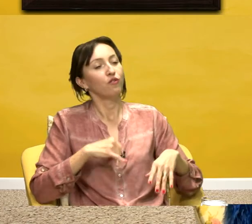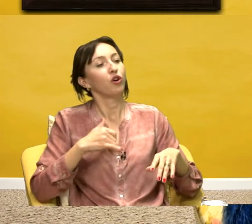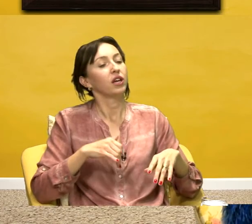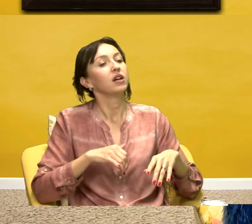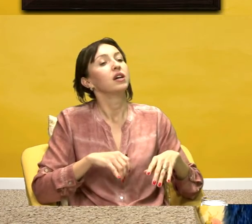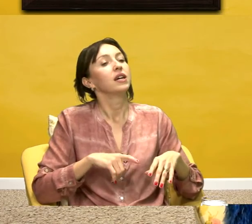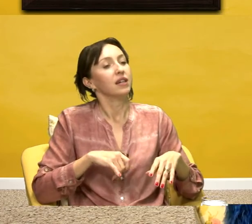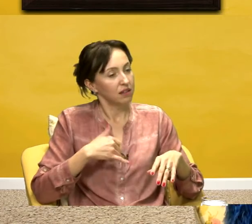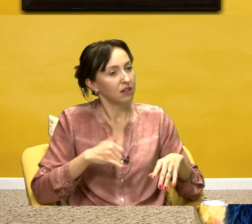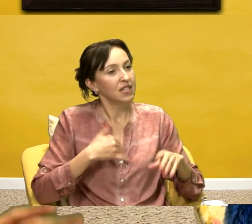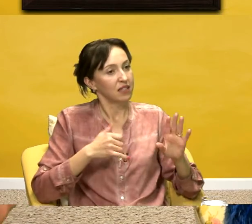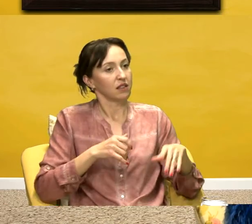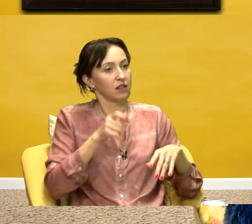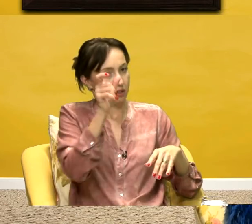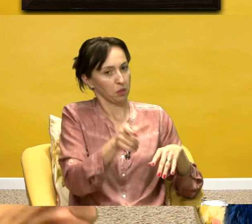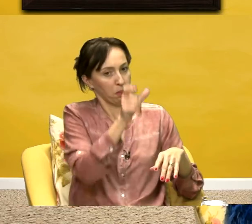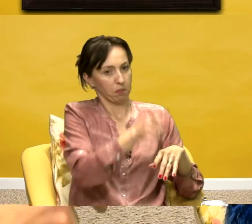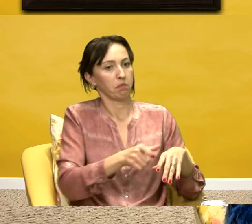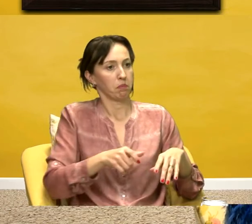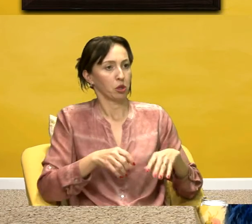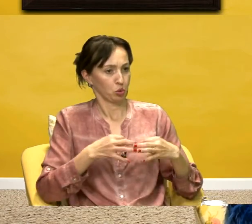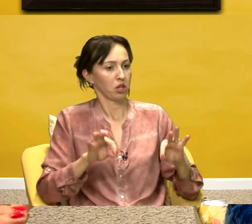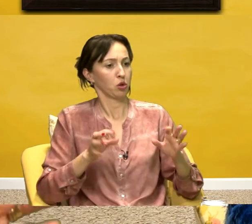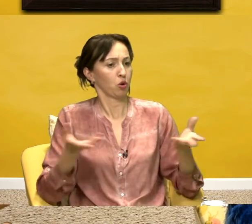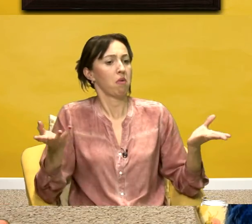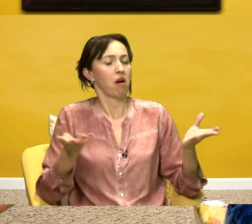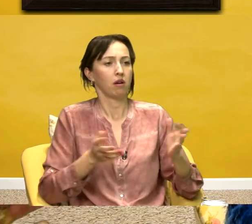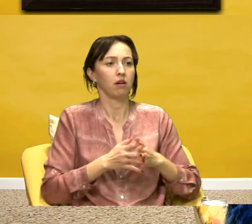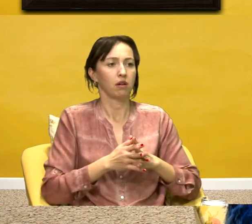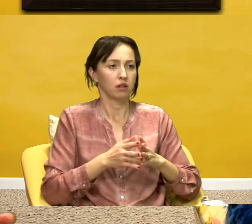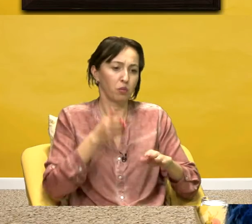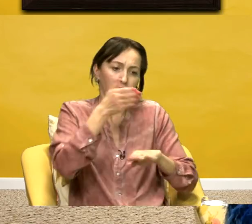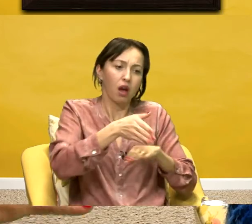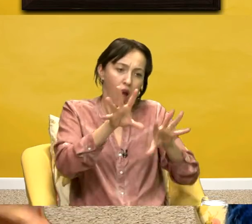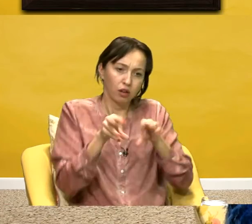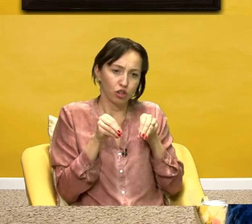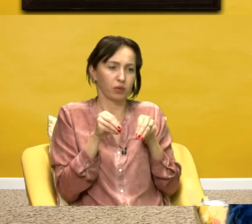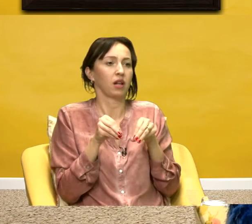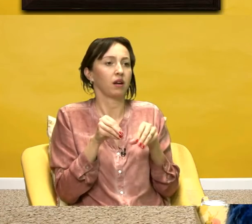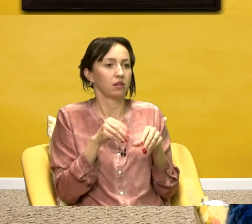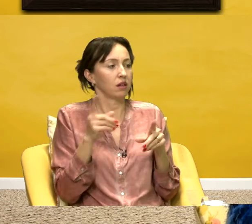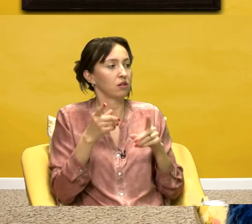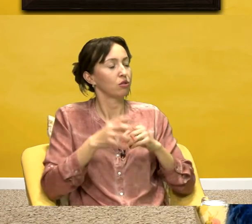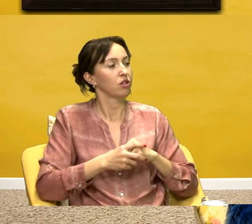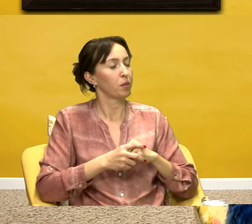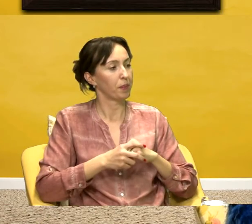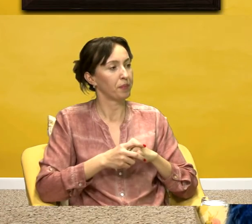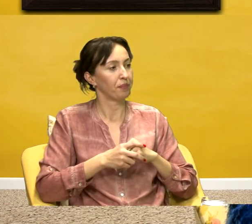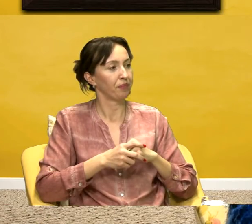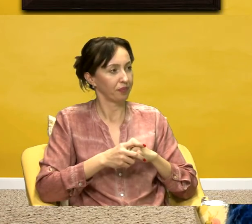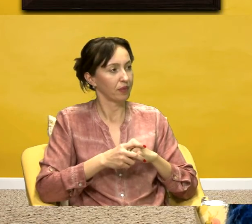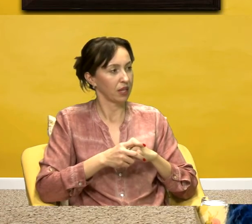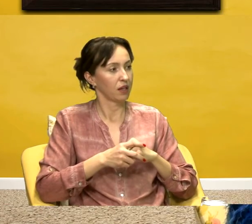Ce și-ar dori Maria, sau de un, nici nu știu, zicea că probleme nu prea are, că